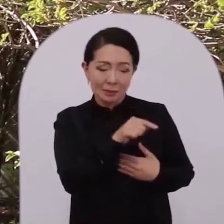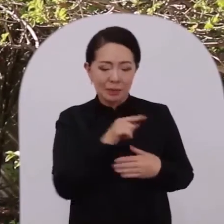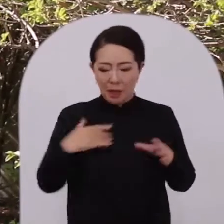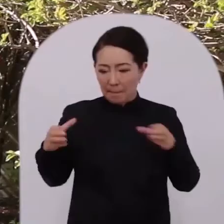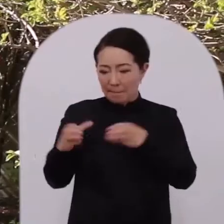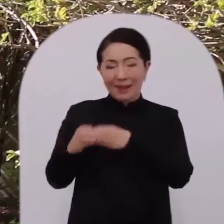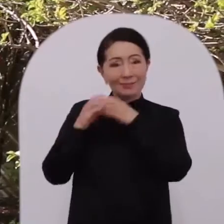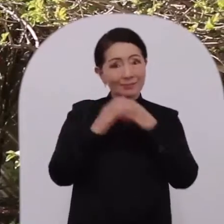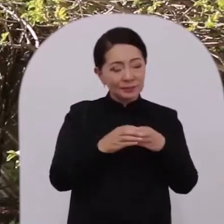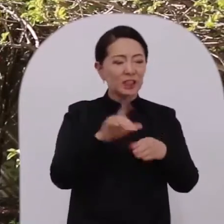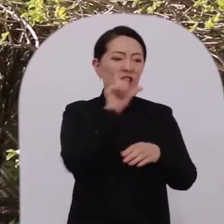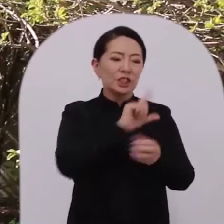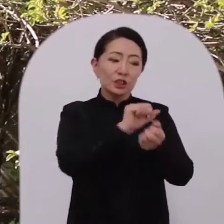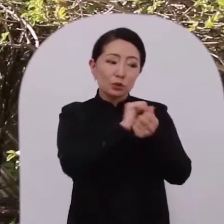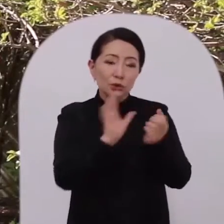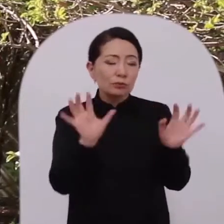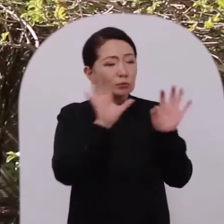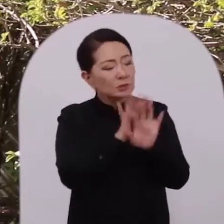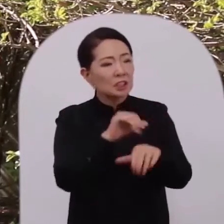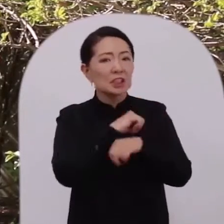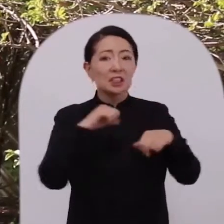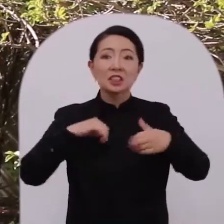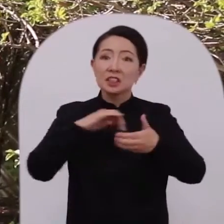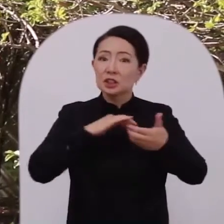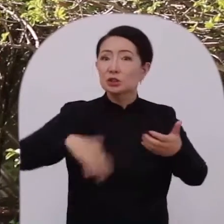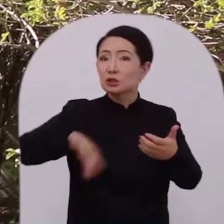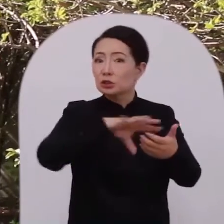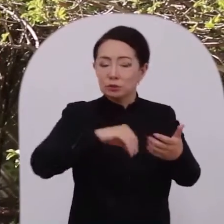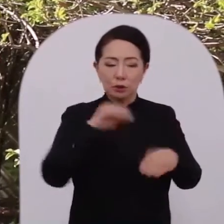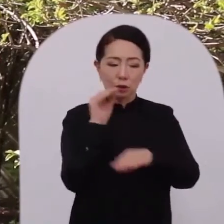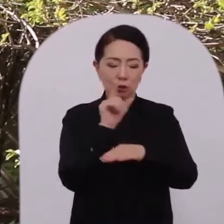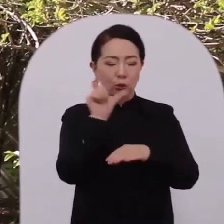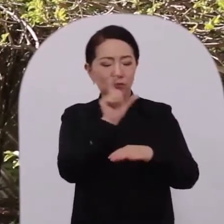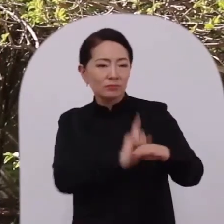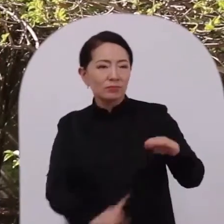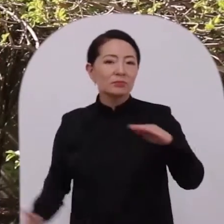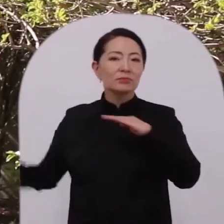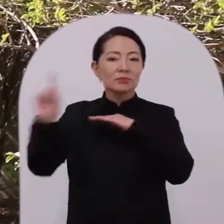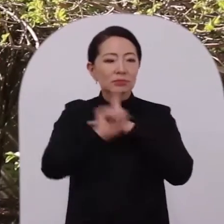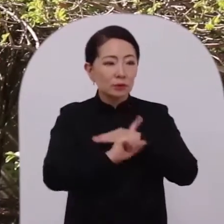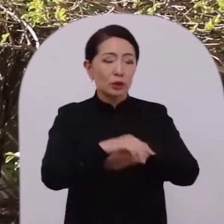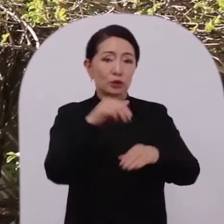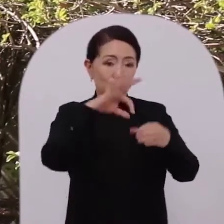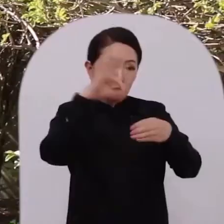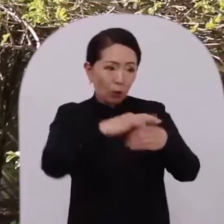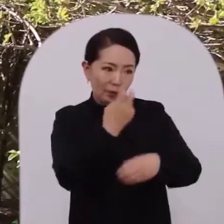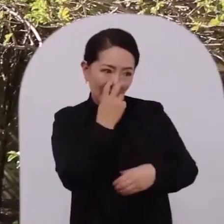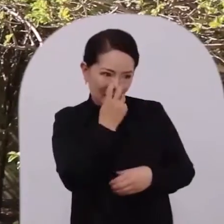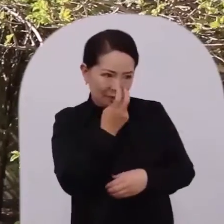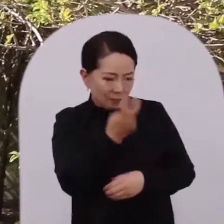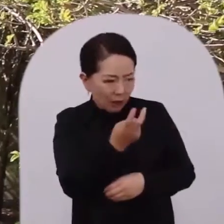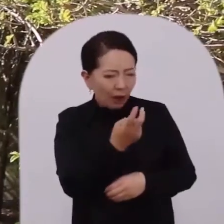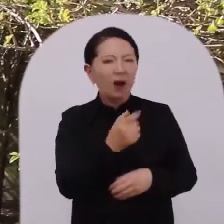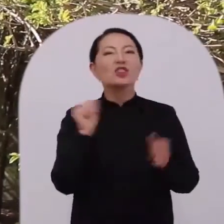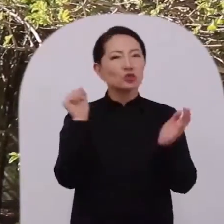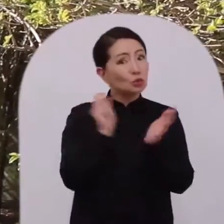болоод Lead-ийн одоо энэ төгсөгчд маань иргэний нийгмийн тэ нэг одоо төлөөлөл болоод сонгуулийн үйл ажиллагаанд ажиллах юм гэдэг нь